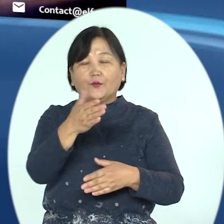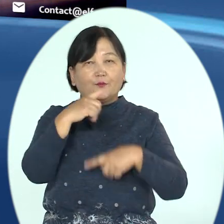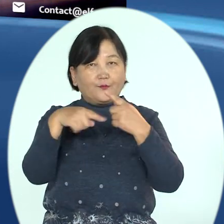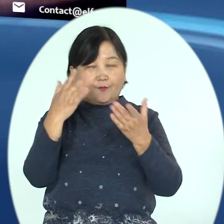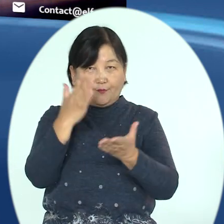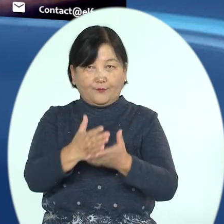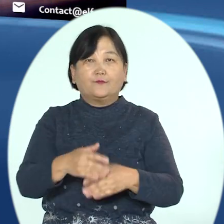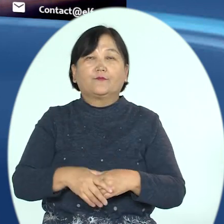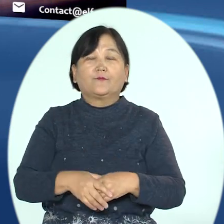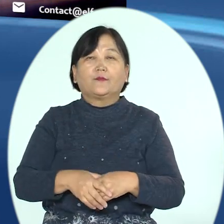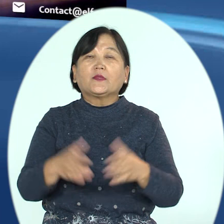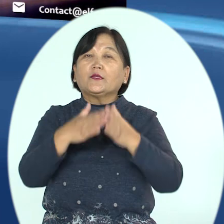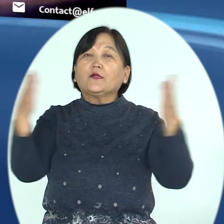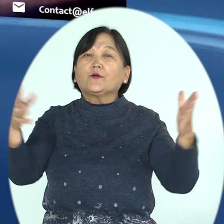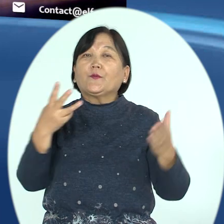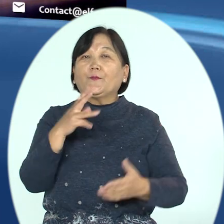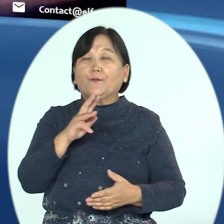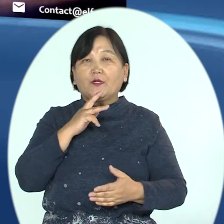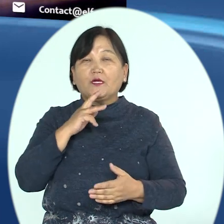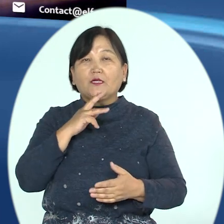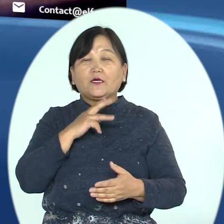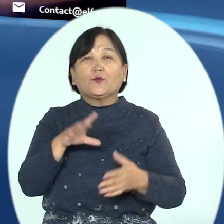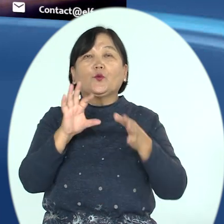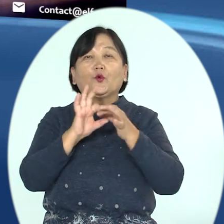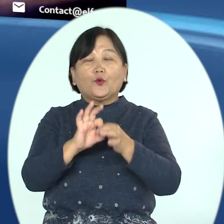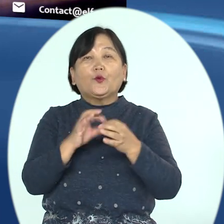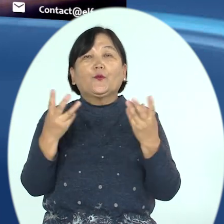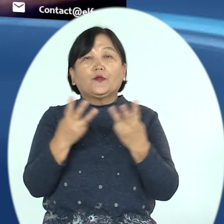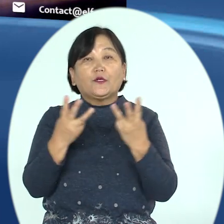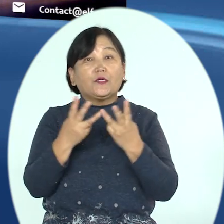олголоо. За ингээд дэлгэрэнгүй мэдээллийг дараах